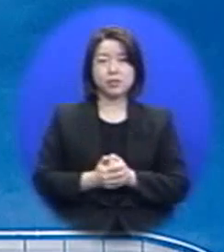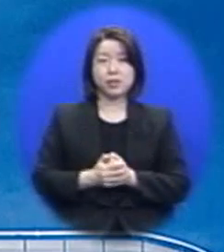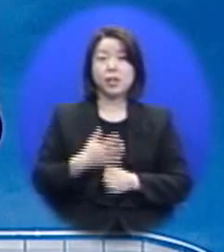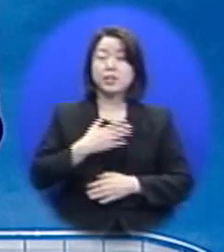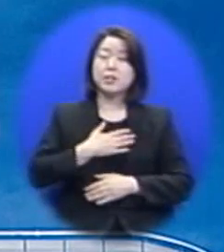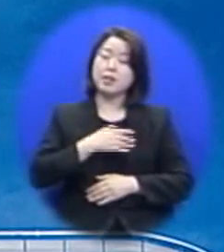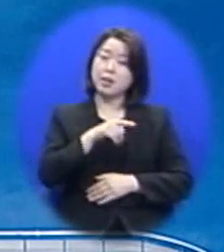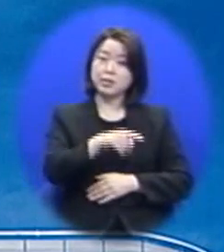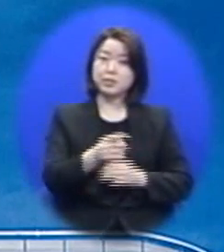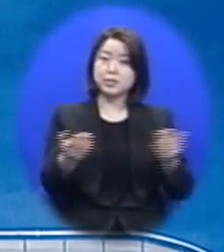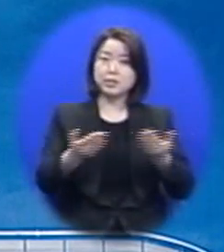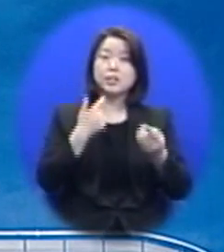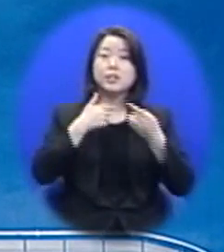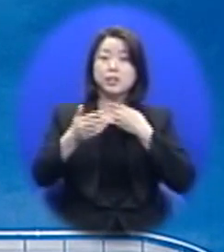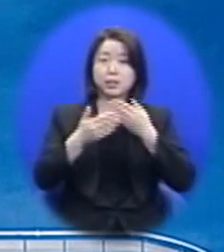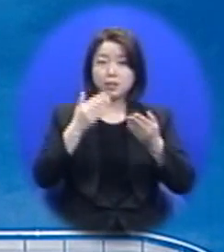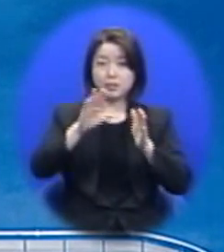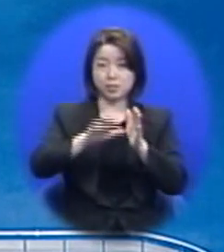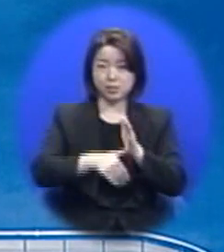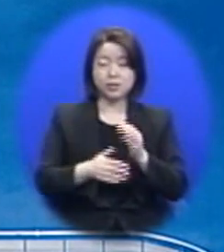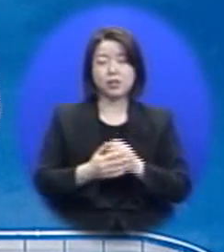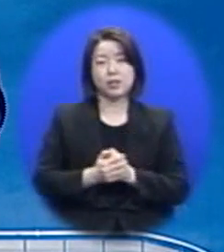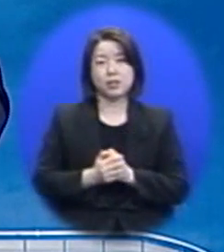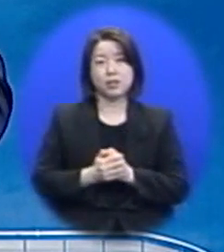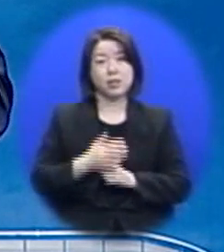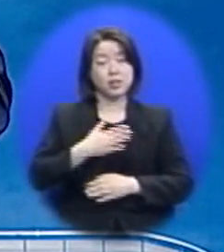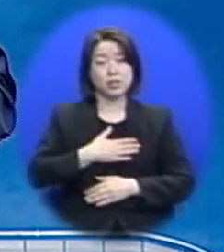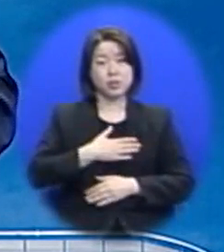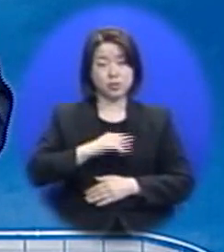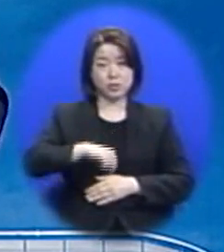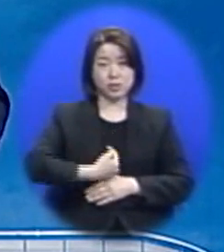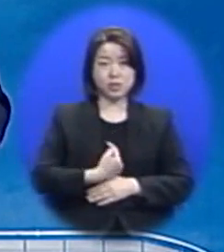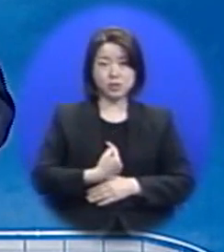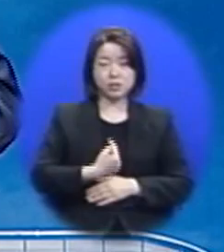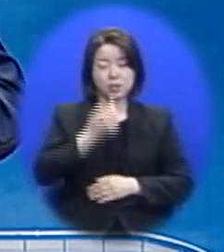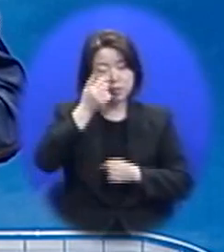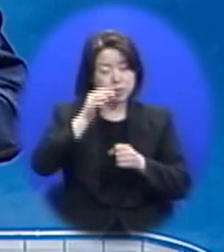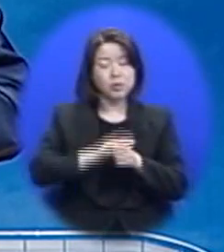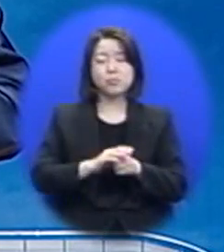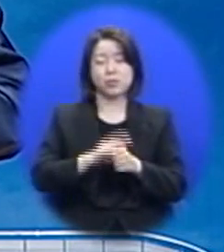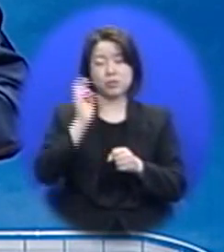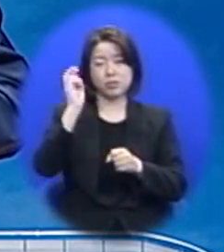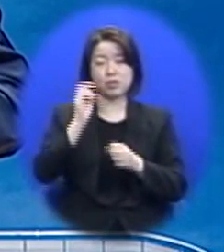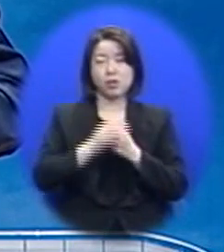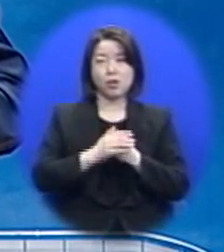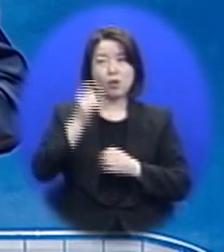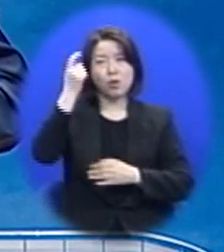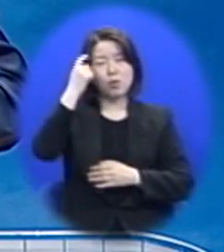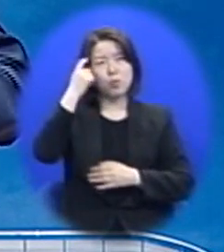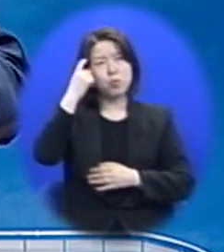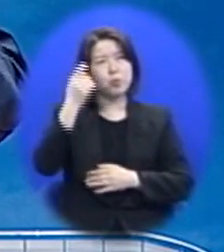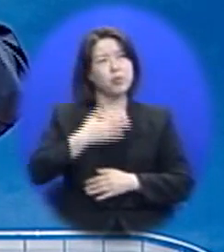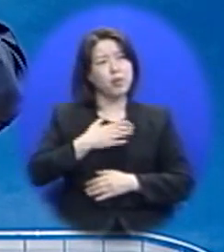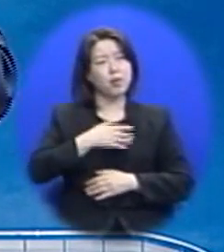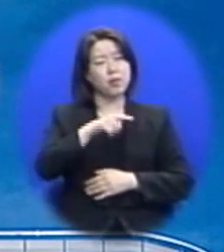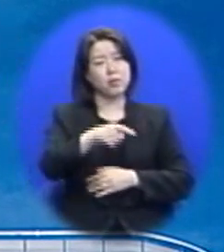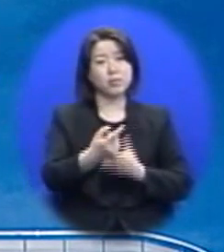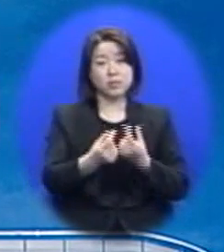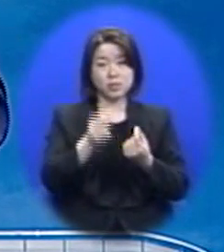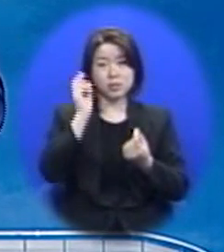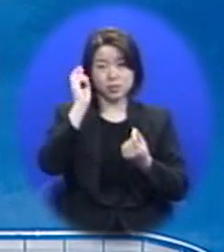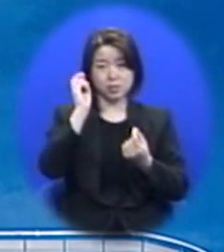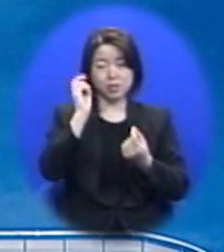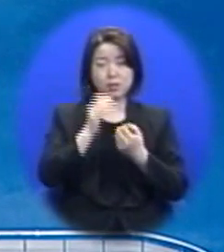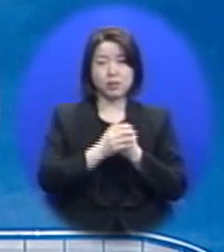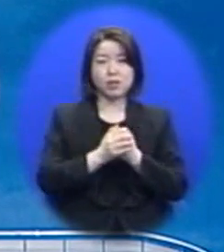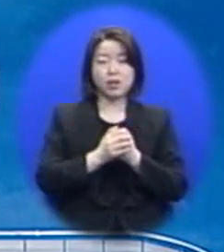제가 그 일을 겪으면서 저 자신이 기가 막히더라고요. 왜 내가 그럴까? 왜 내가